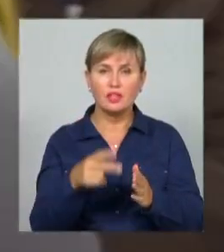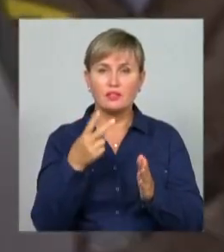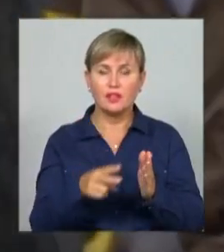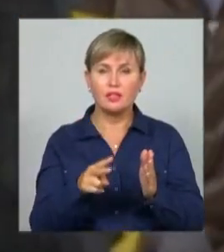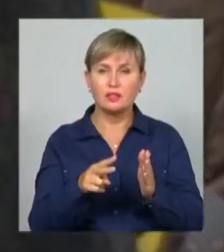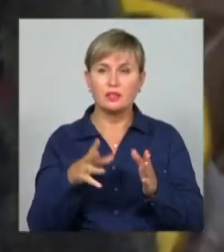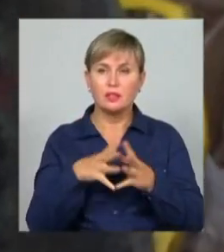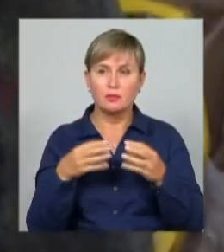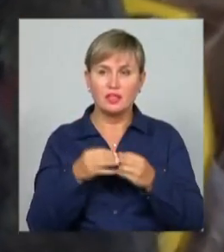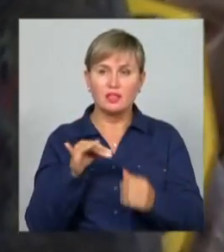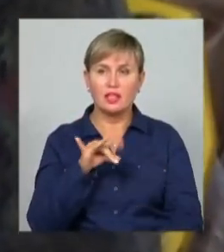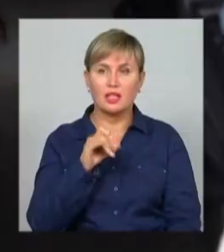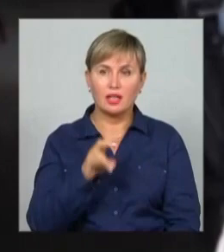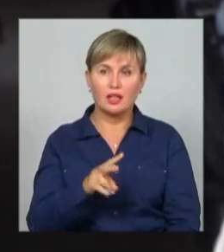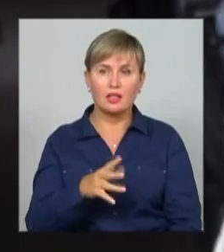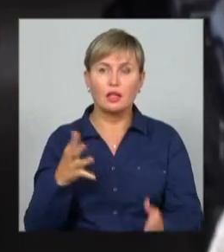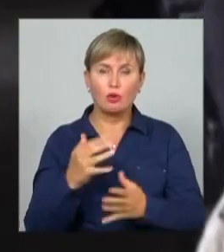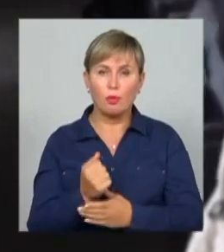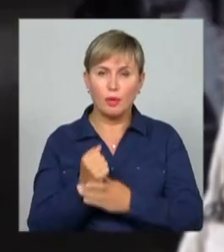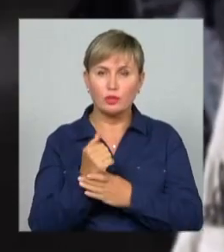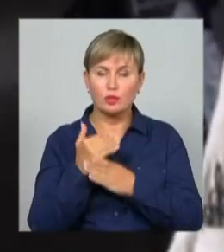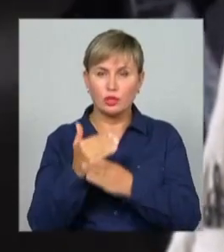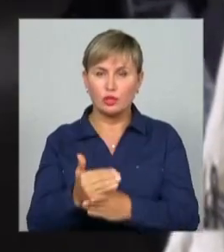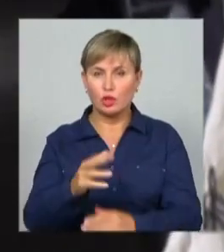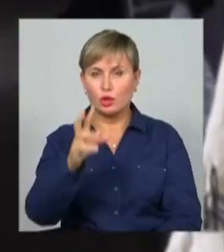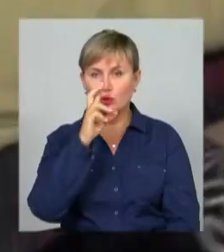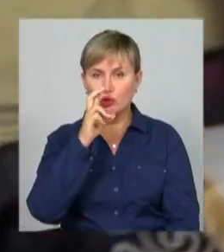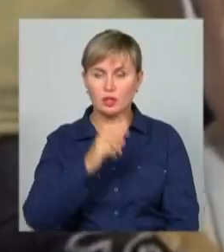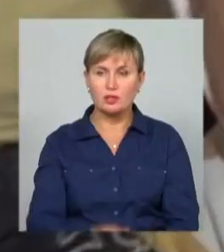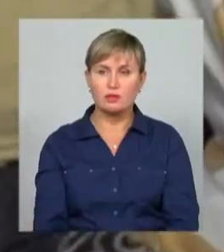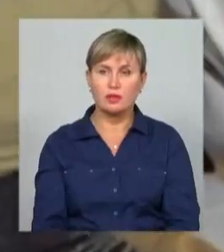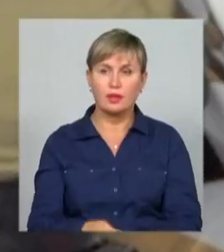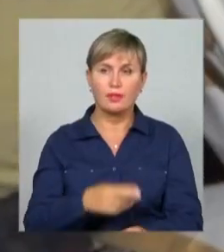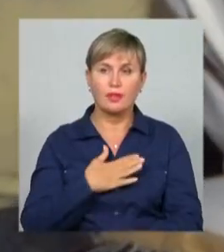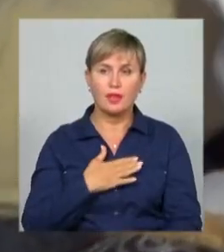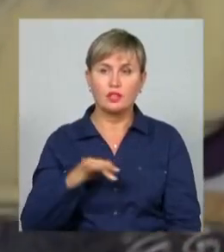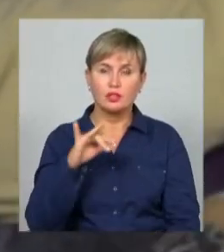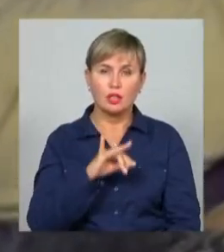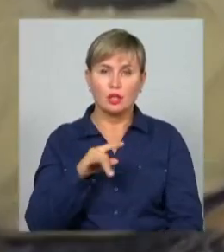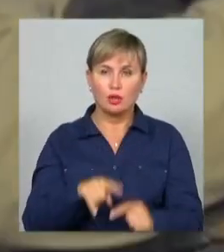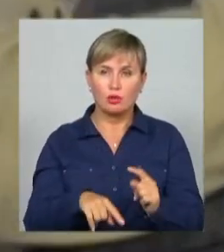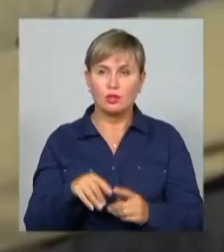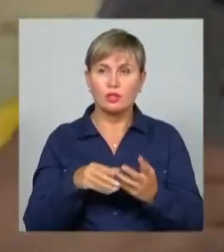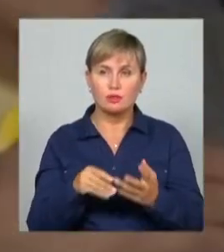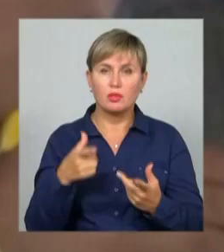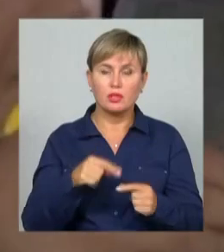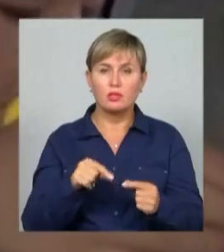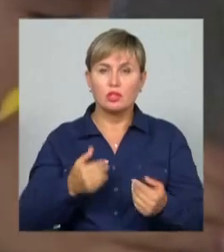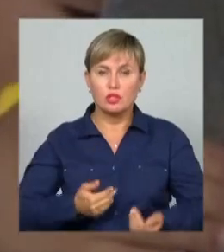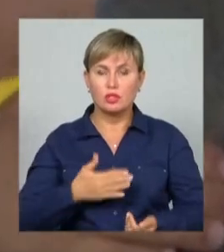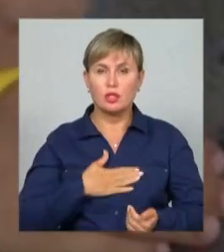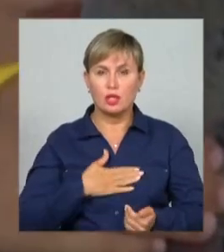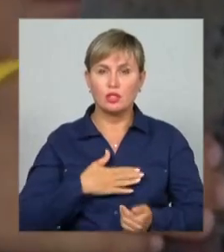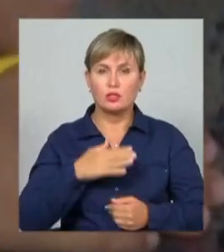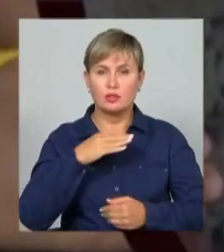семей кандасов из Ирана. Какую поддержку им оказывает государство? Это наша историческая родина, земля, где жили наши предки и